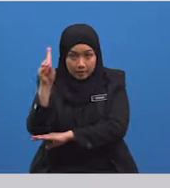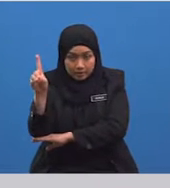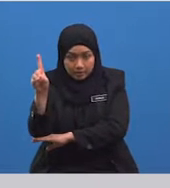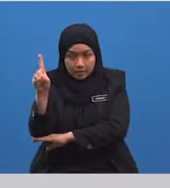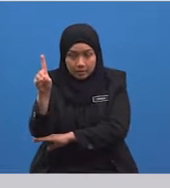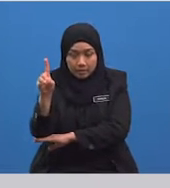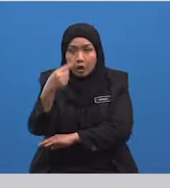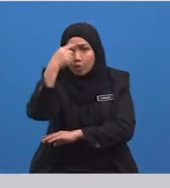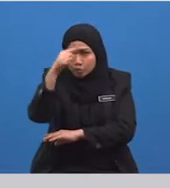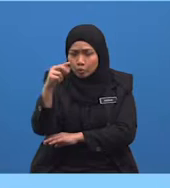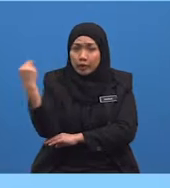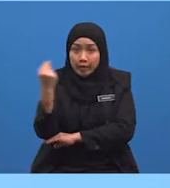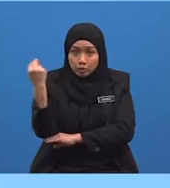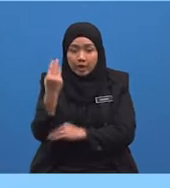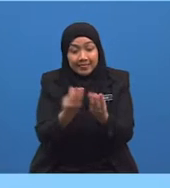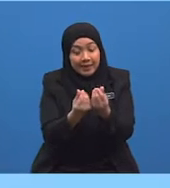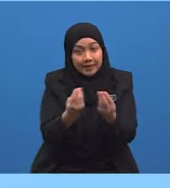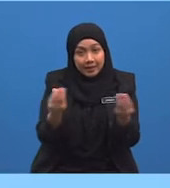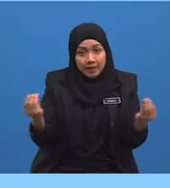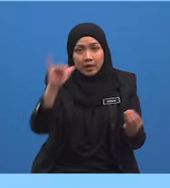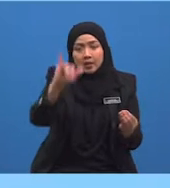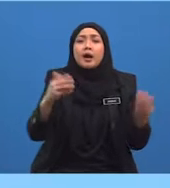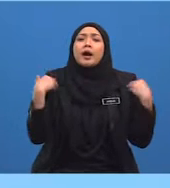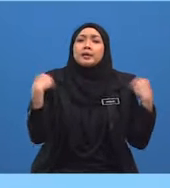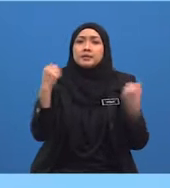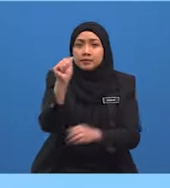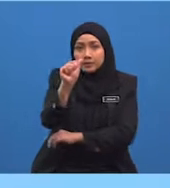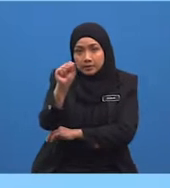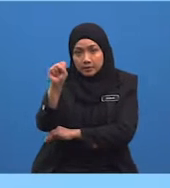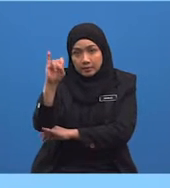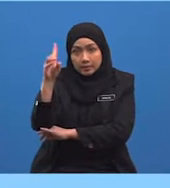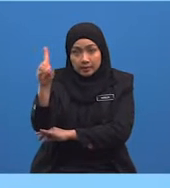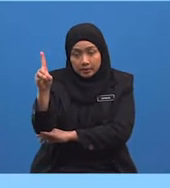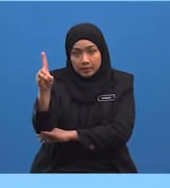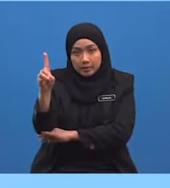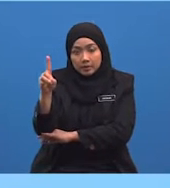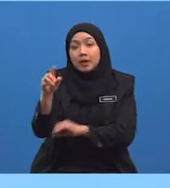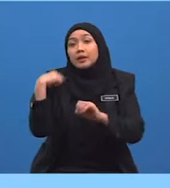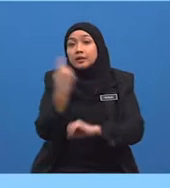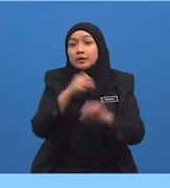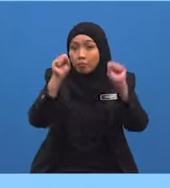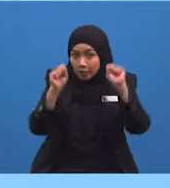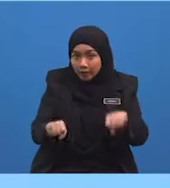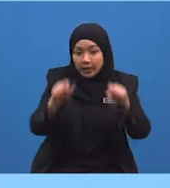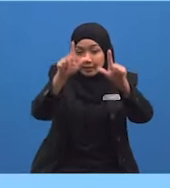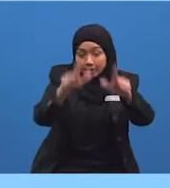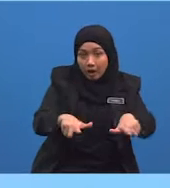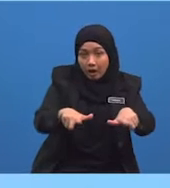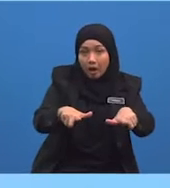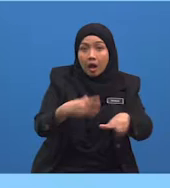Bagus, murid-murid. Untuk menetralkan tanah yang berasid, kita boleh meletakkan serbuk kapur